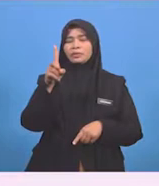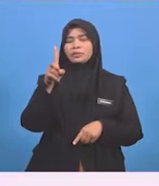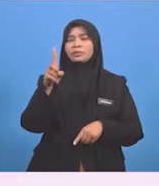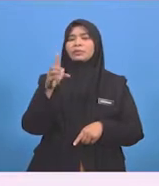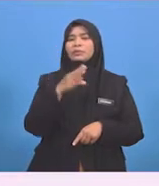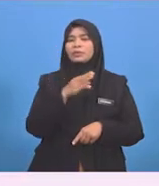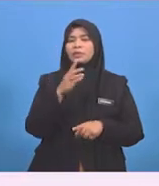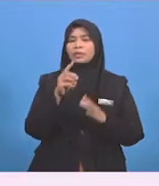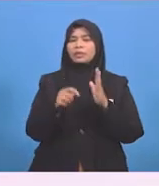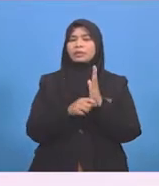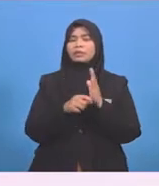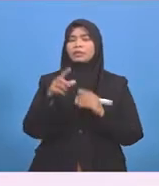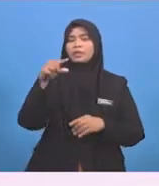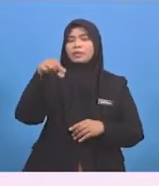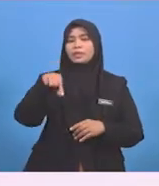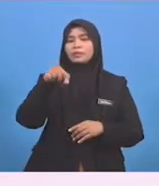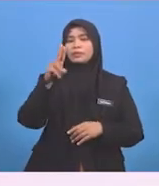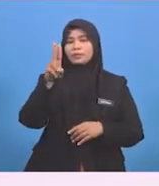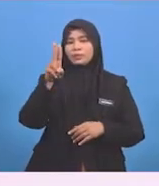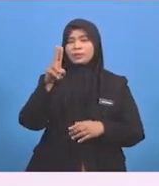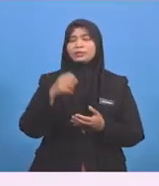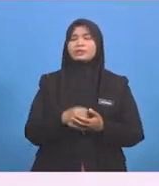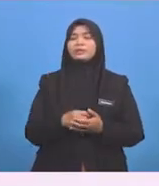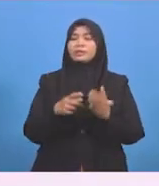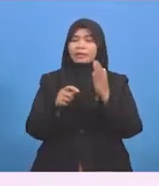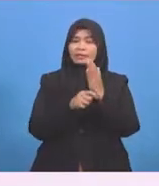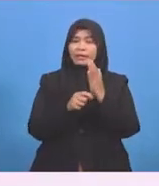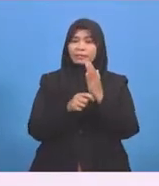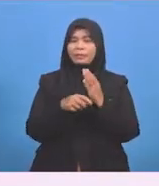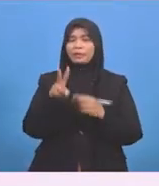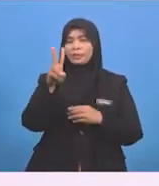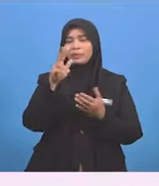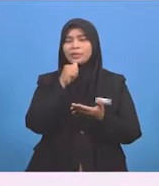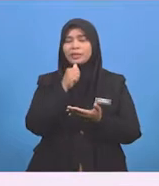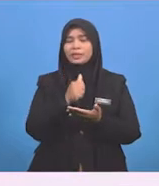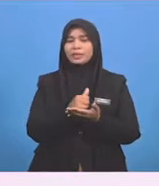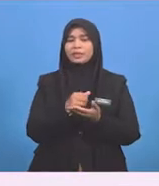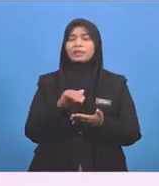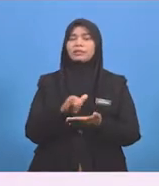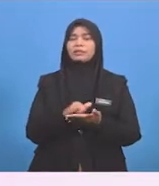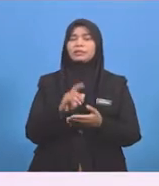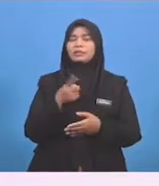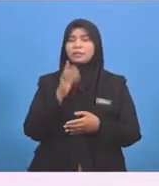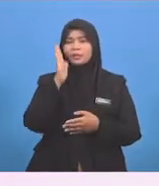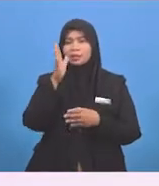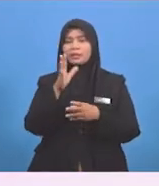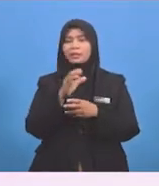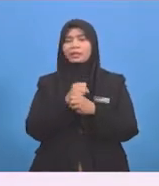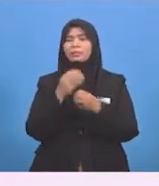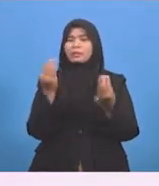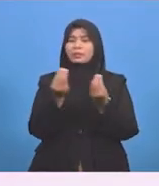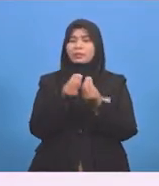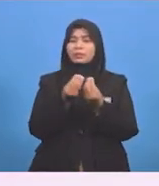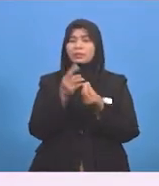Q2. Kita tambahkan nilai kedua-dua kuantiti haba dan kita akan dapat